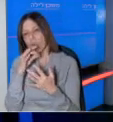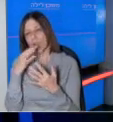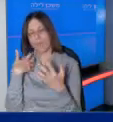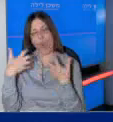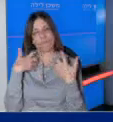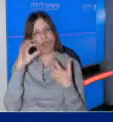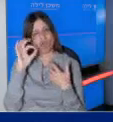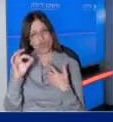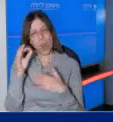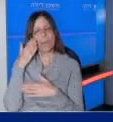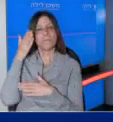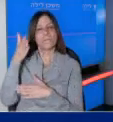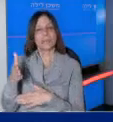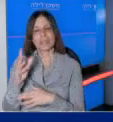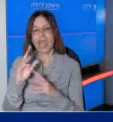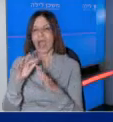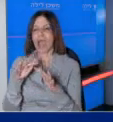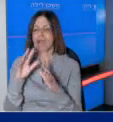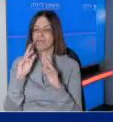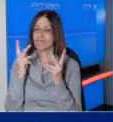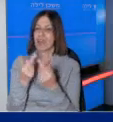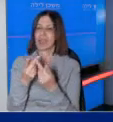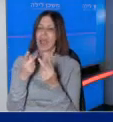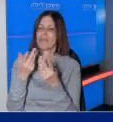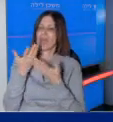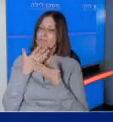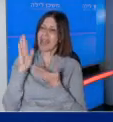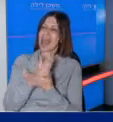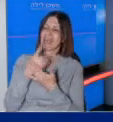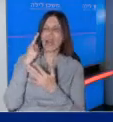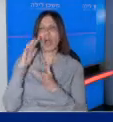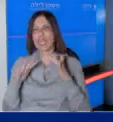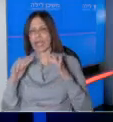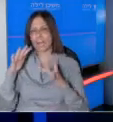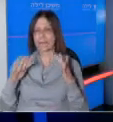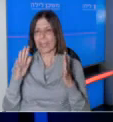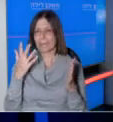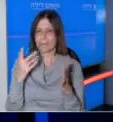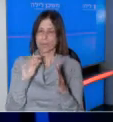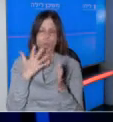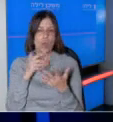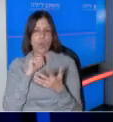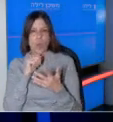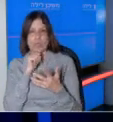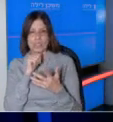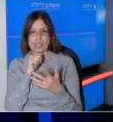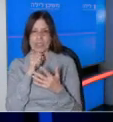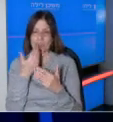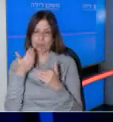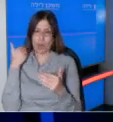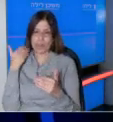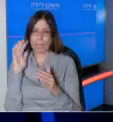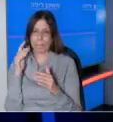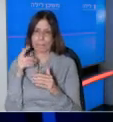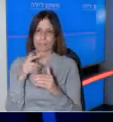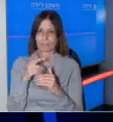שלו, בפנייה שלו לקהל, וקודם כל לקבל החלטה, לא לגמגם, להגיד כן, נראה, אחרי נראה, הוא לא רוצה ללכת לו על הראש מוקדם מדי, זה מוקדם